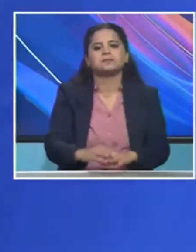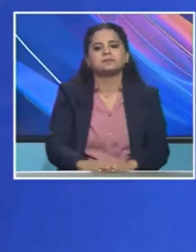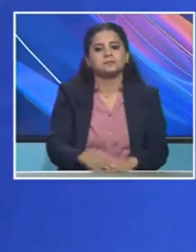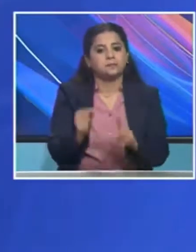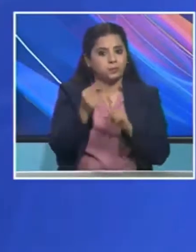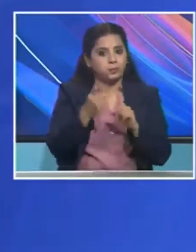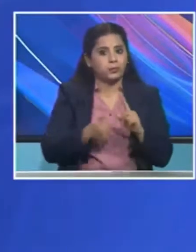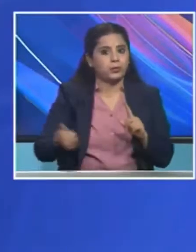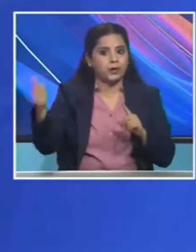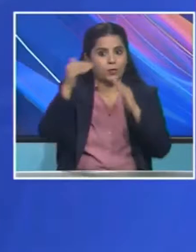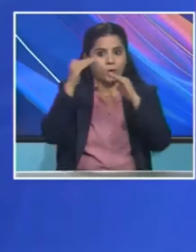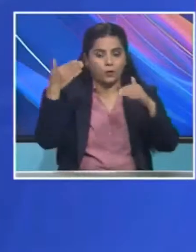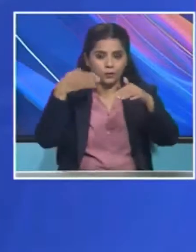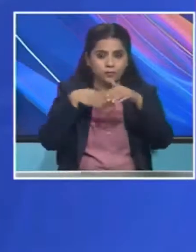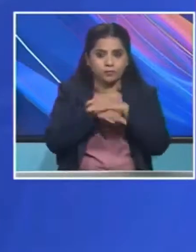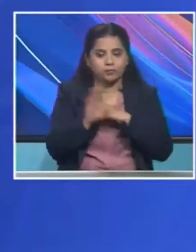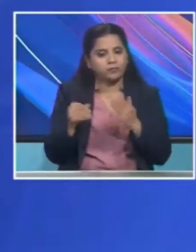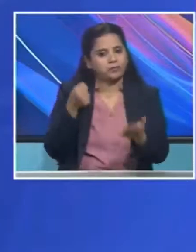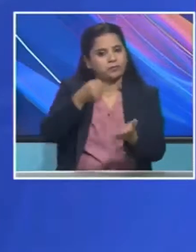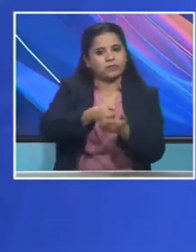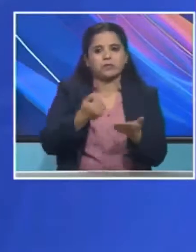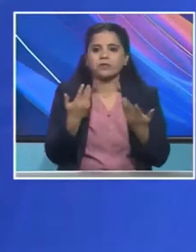राष्ट्रपति भवन में उनका आगमन हुआ है।